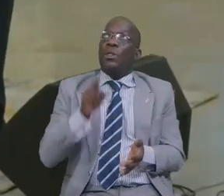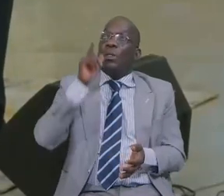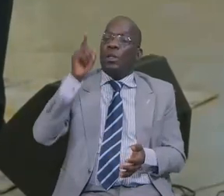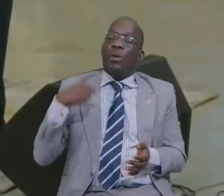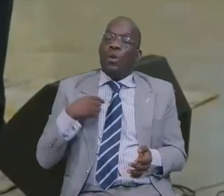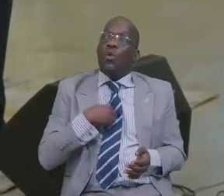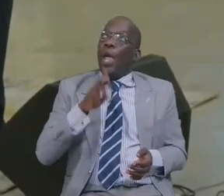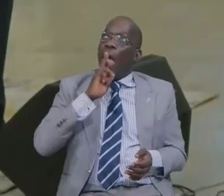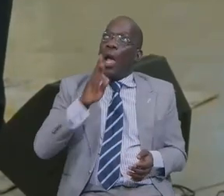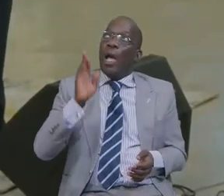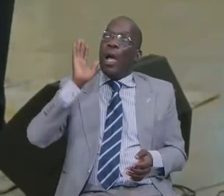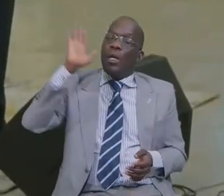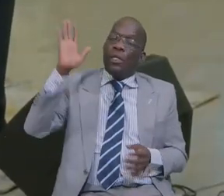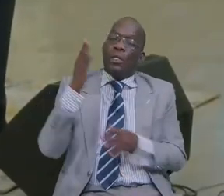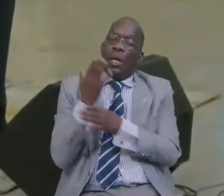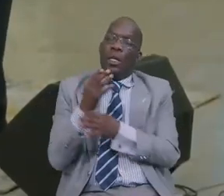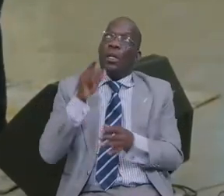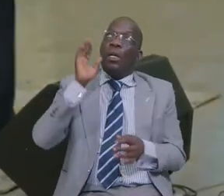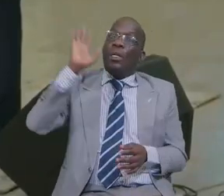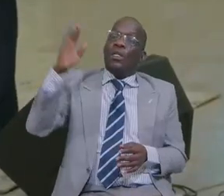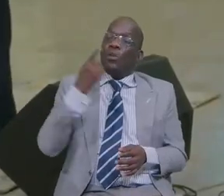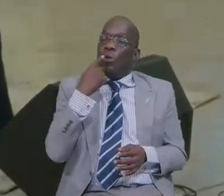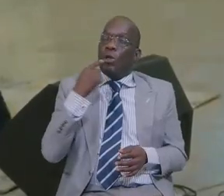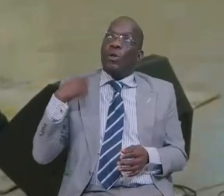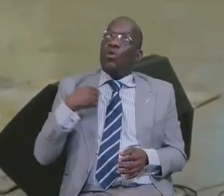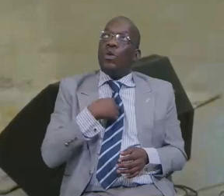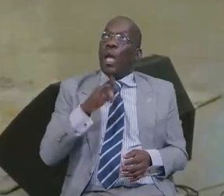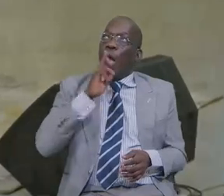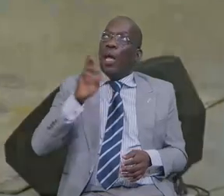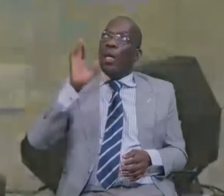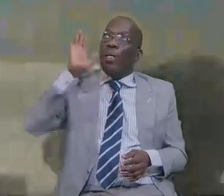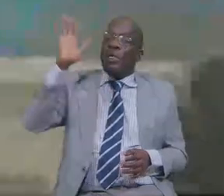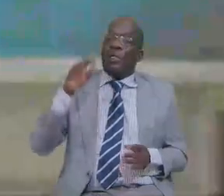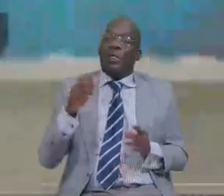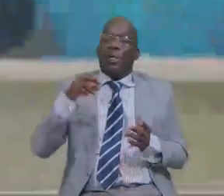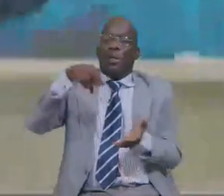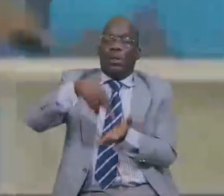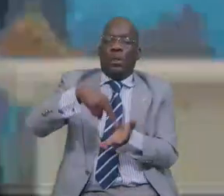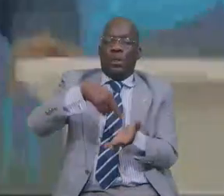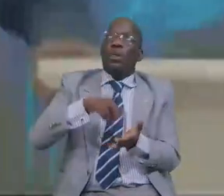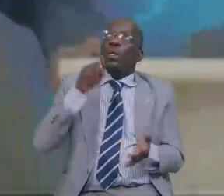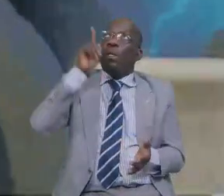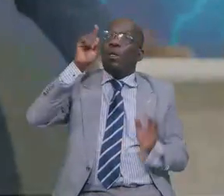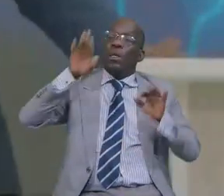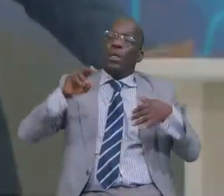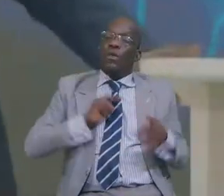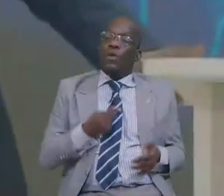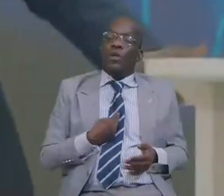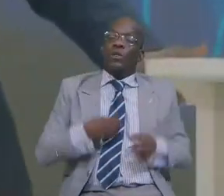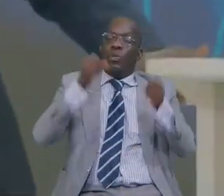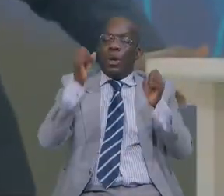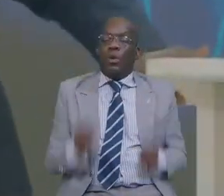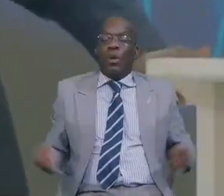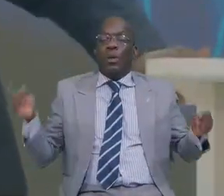sa bouche. Et nous sommes ses ambassadeurs. Il nous donne le pouvoir